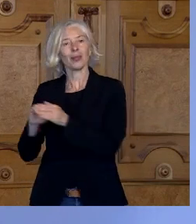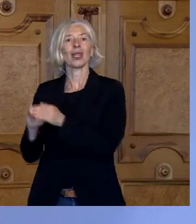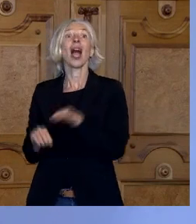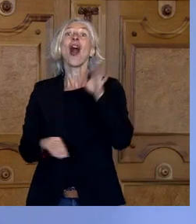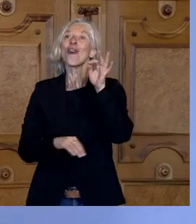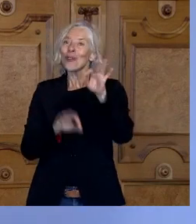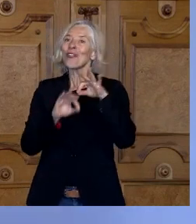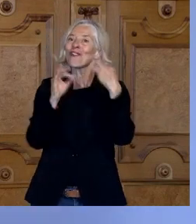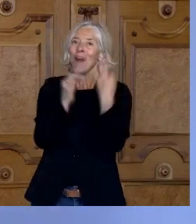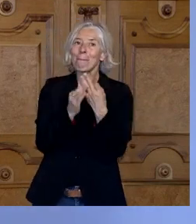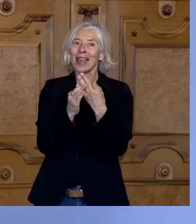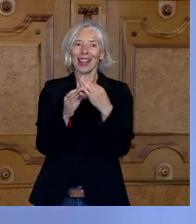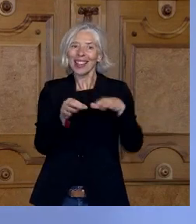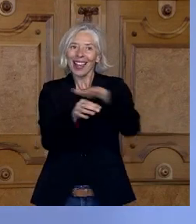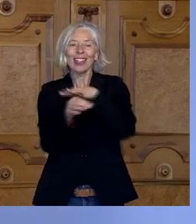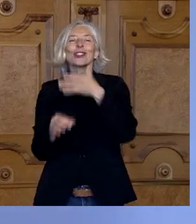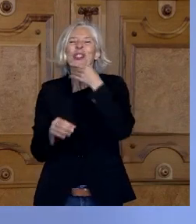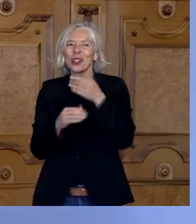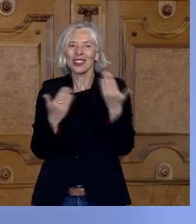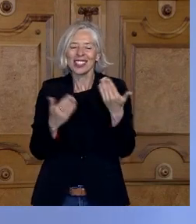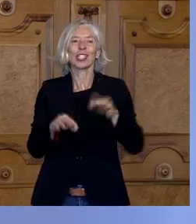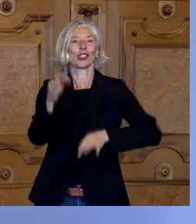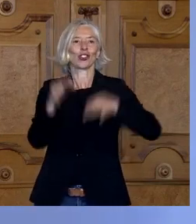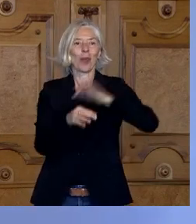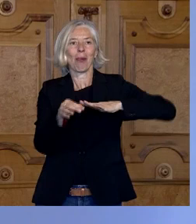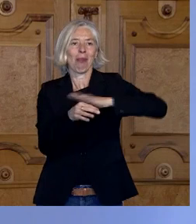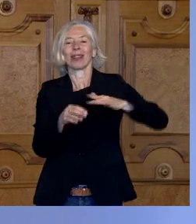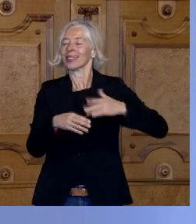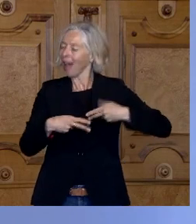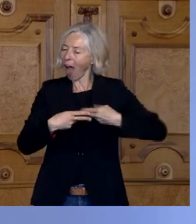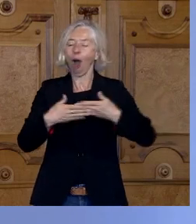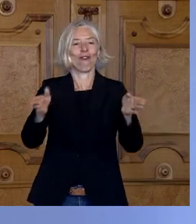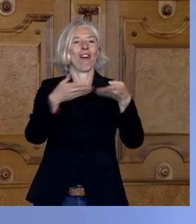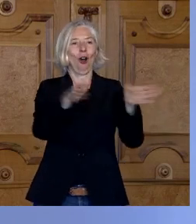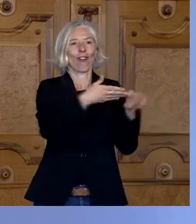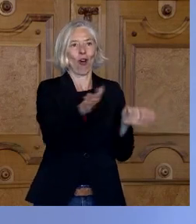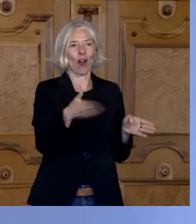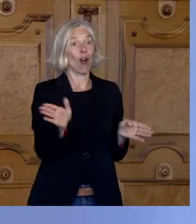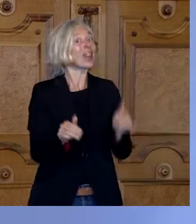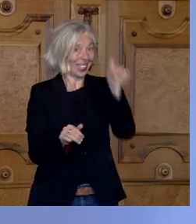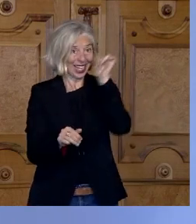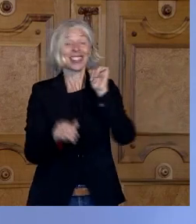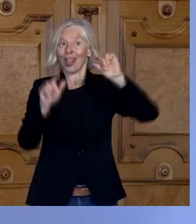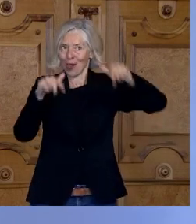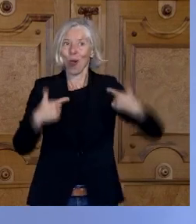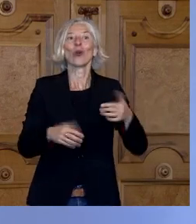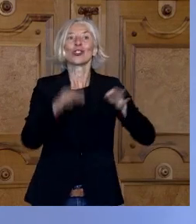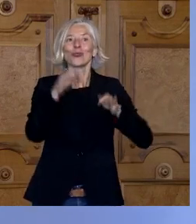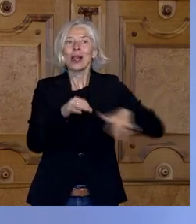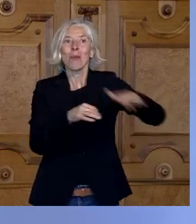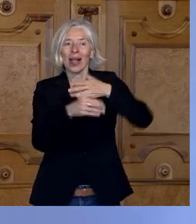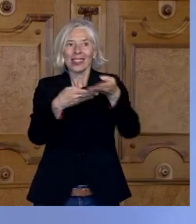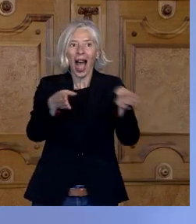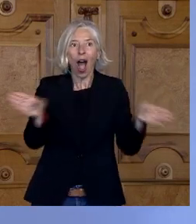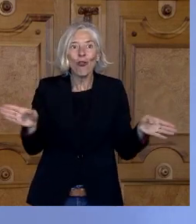Seit gestern Mittwoch, den 6. Mai, ist Spielen draußen wieder erlaubt. Die Wasserspielplätze werden in den nächsten